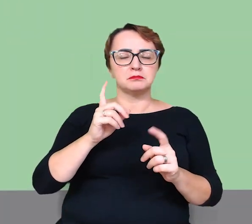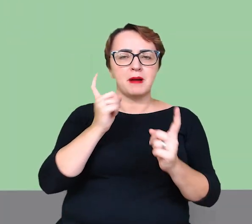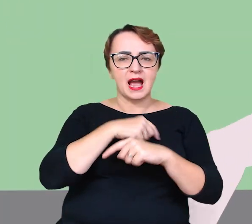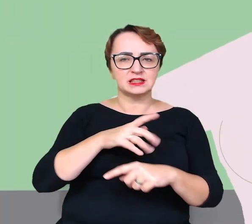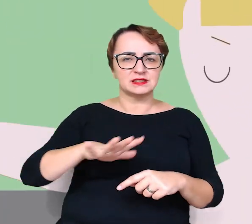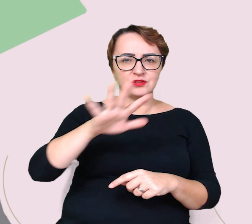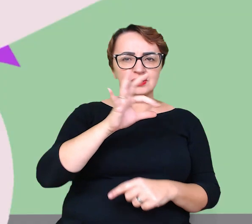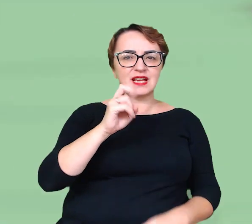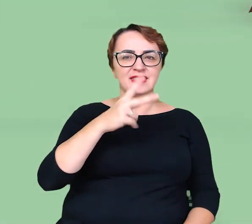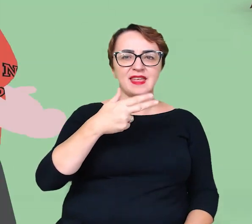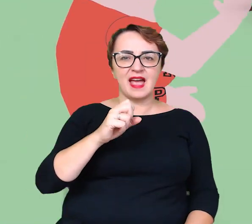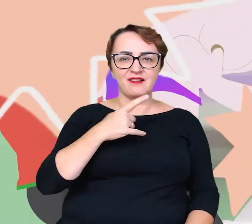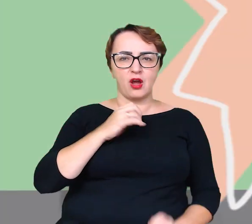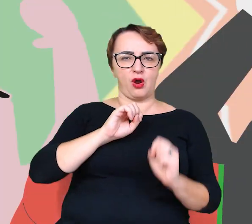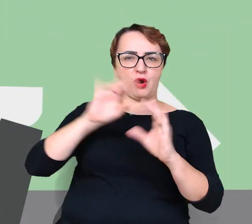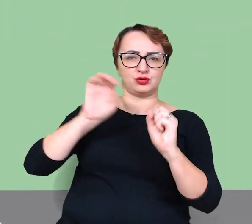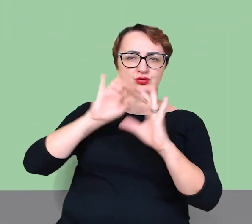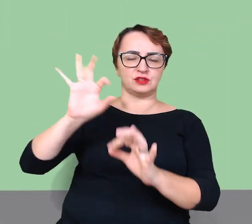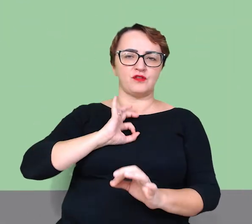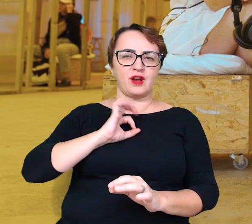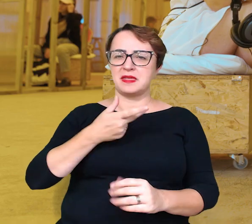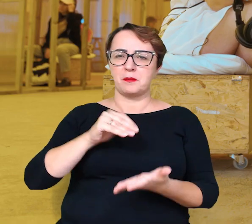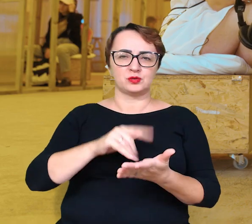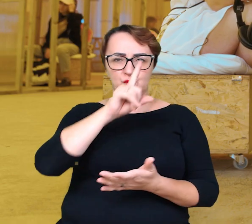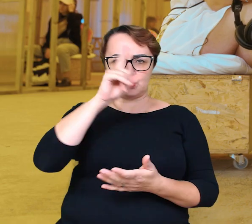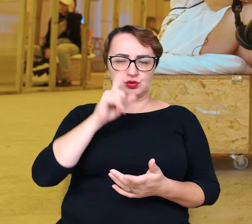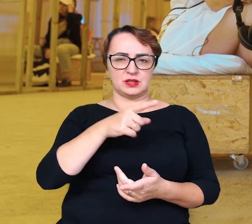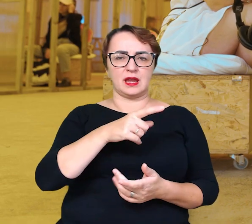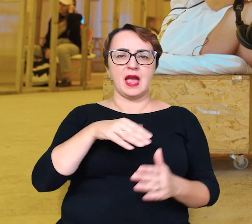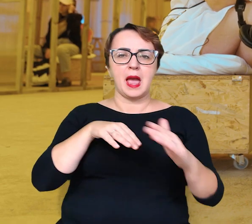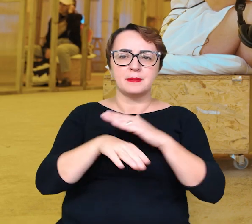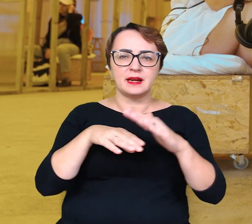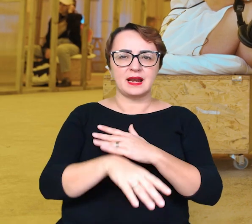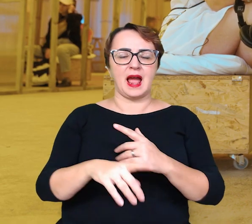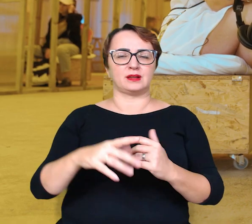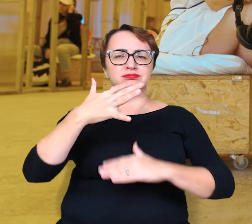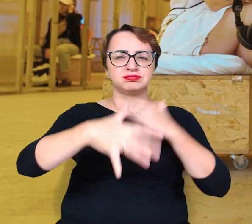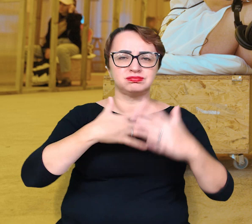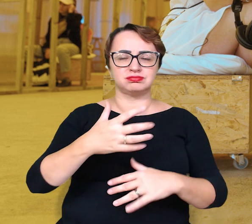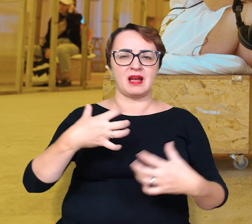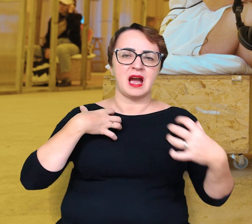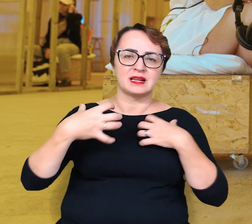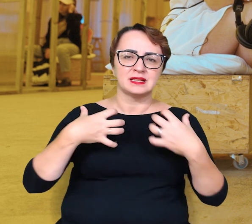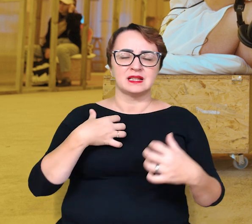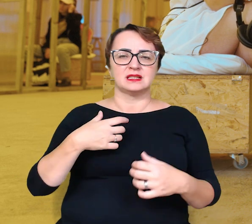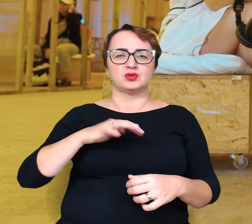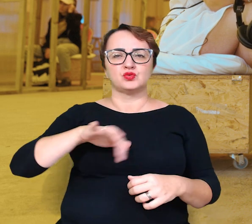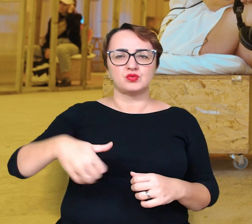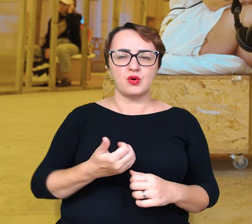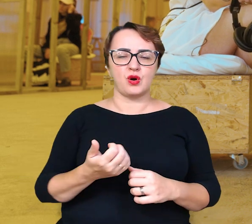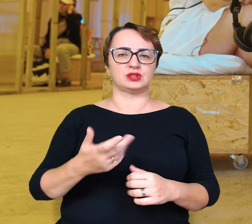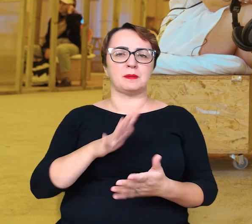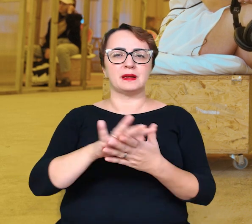Emigrantów, wichrzycieli, osoby nie mogące się odnaleźć w porządku społecznym, artystów